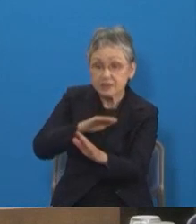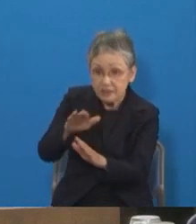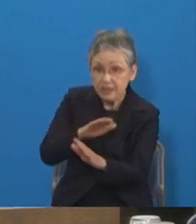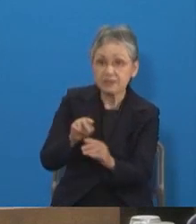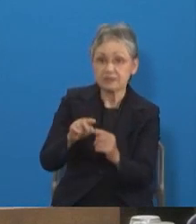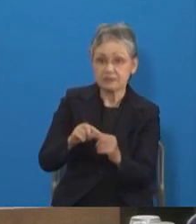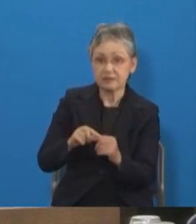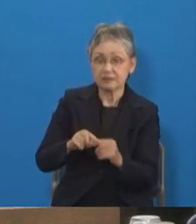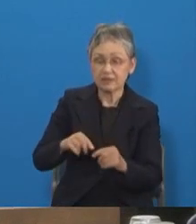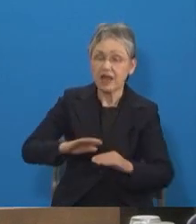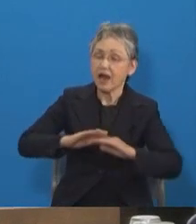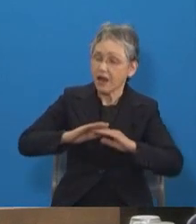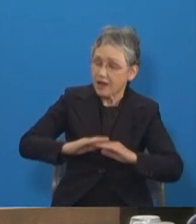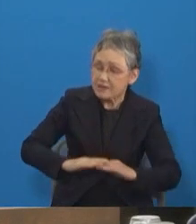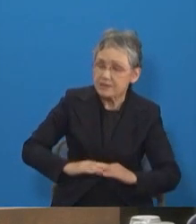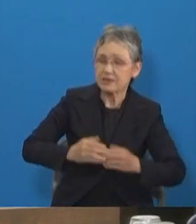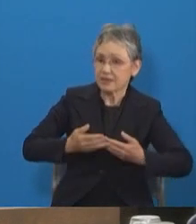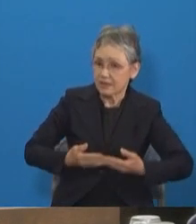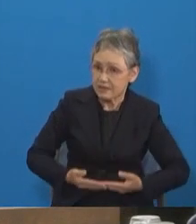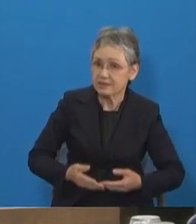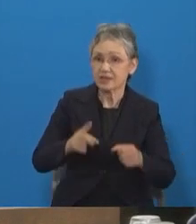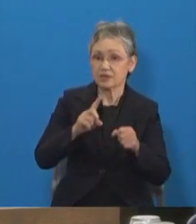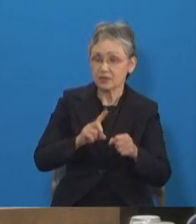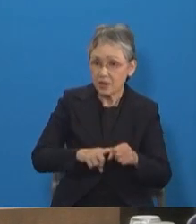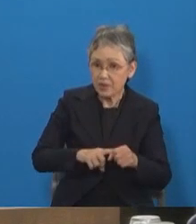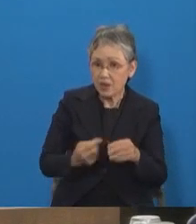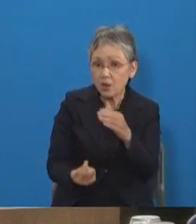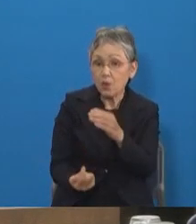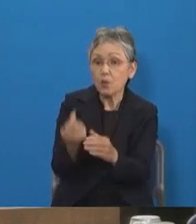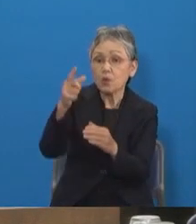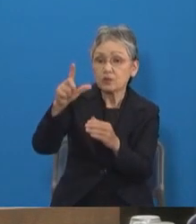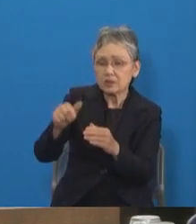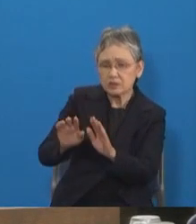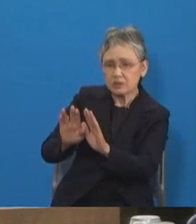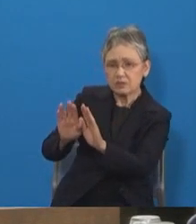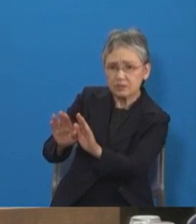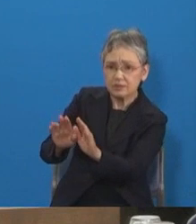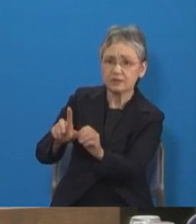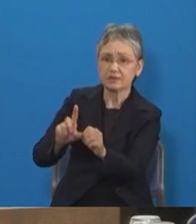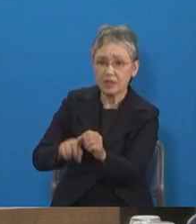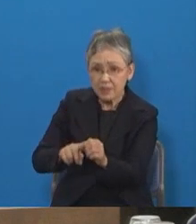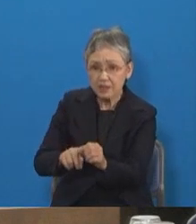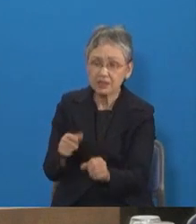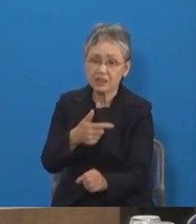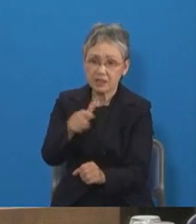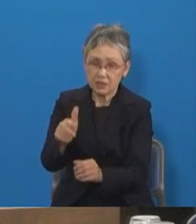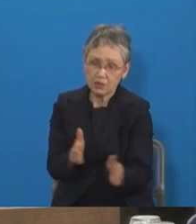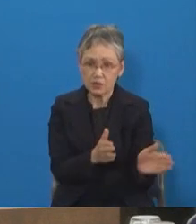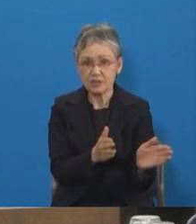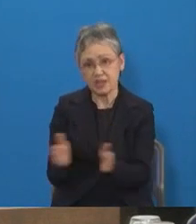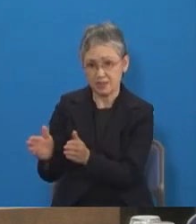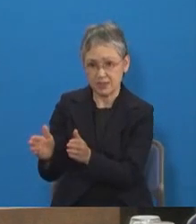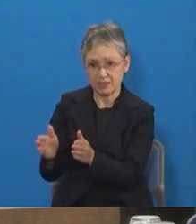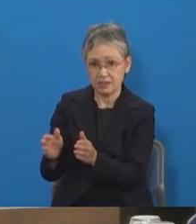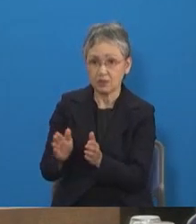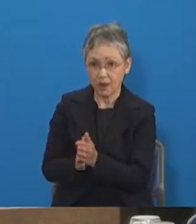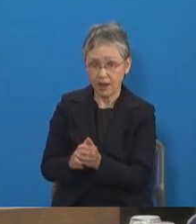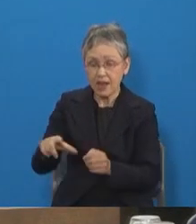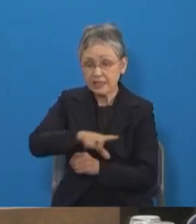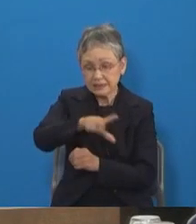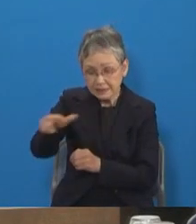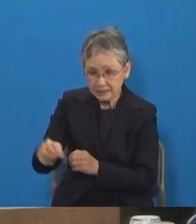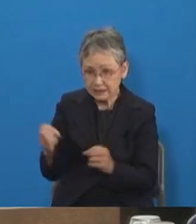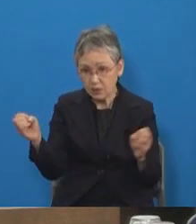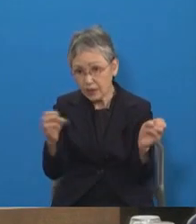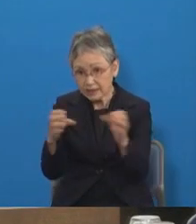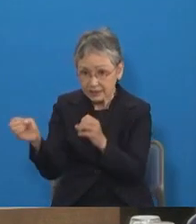ため、日々有事に備えての人的、物的な環境の整備、地域での話し合い、準